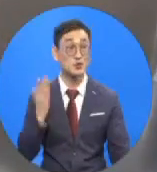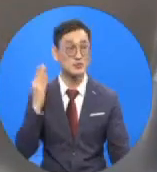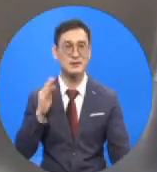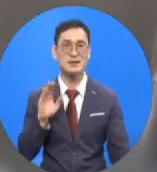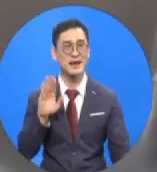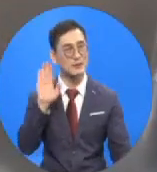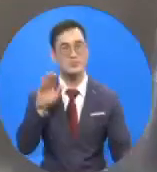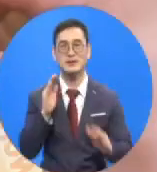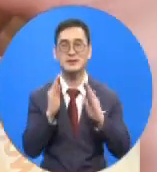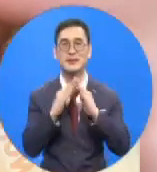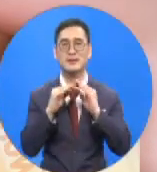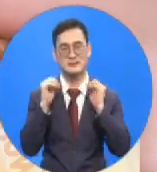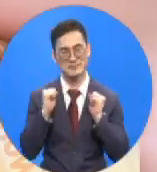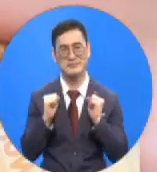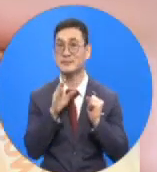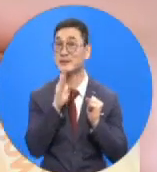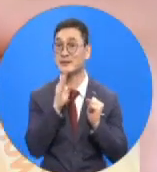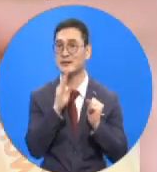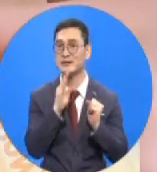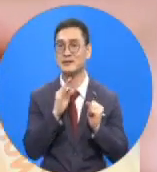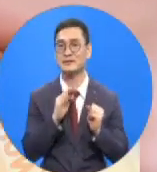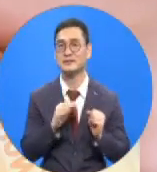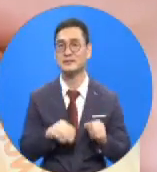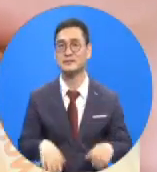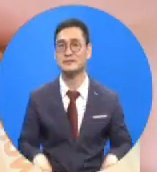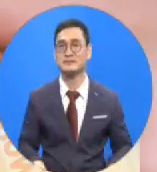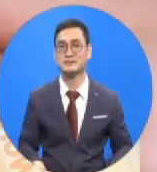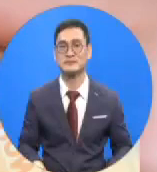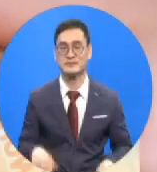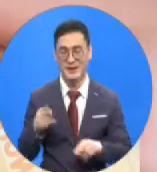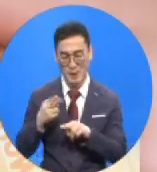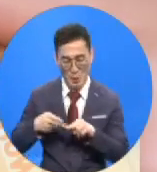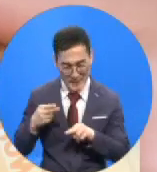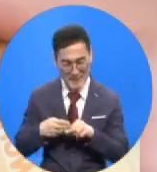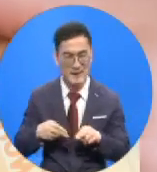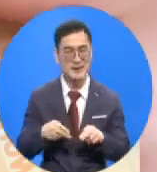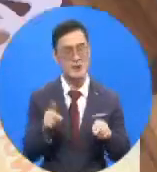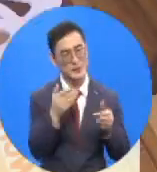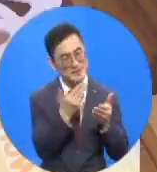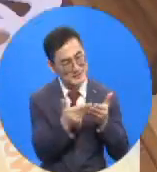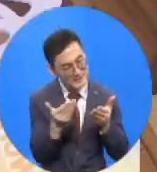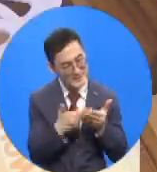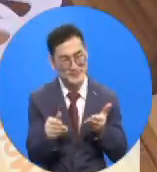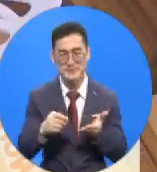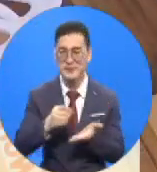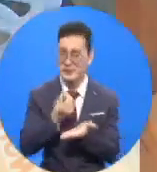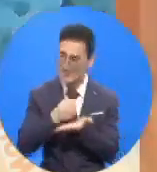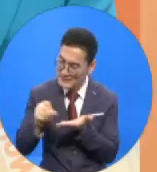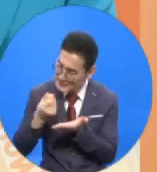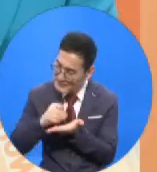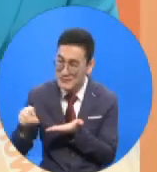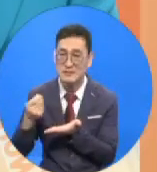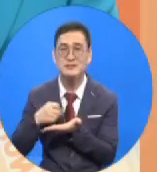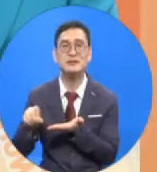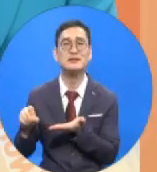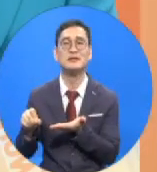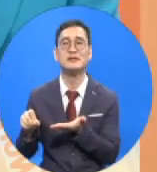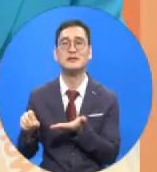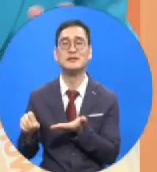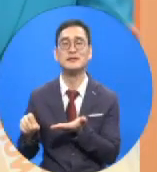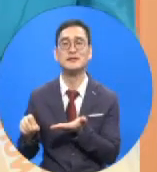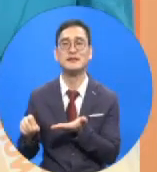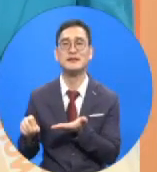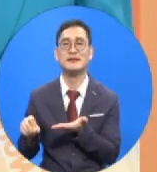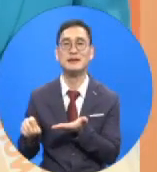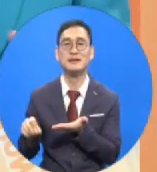생활을 하셔야 되기 때문에 제 보다 쉽게 본인의 좋아하냐고 요리를 하신 다든지 뭐 그림을 그리거나 글을 준다든지 어 사실 돌 필라테스가 나온게